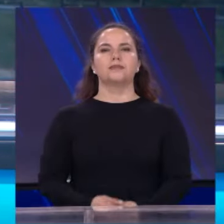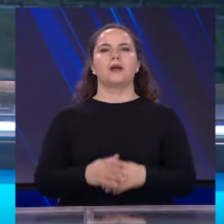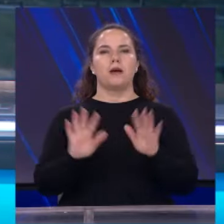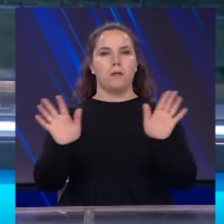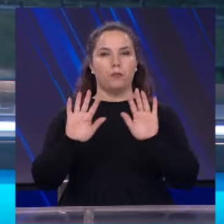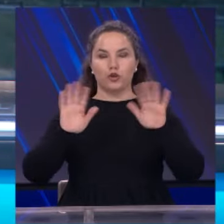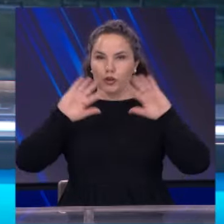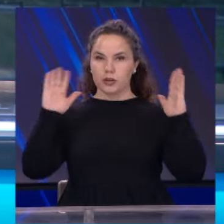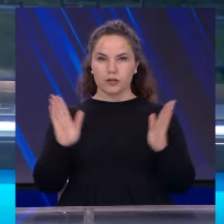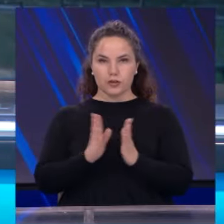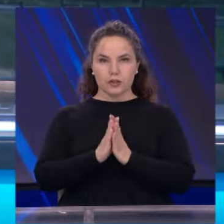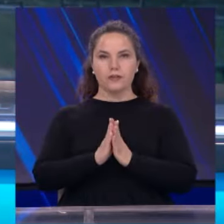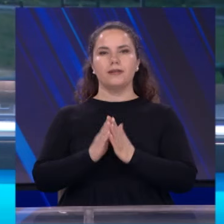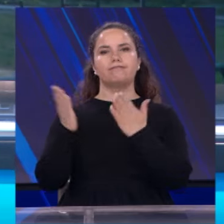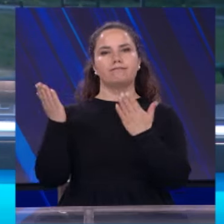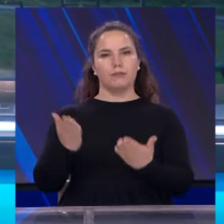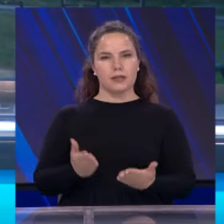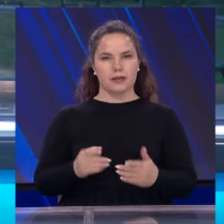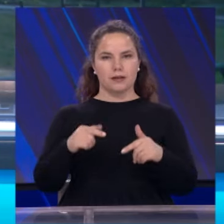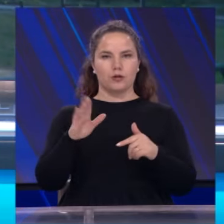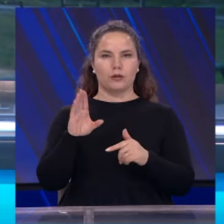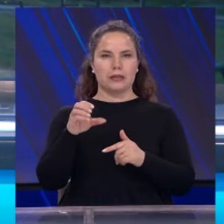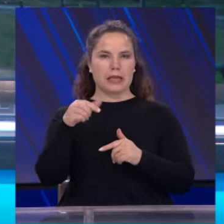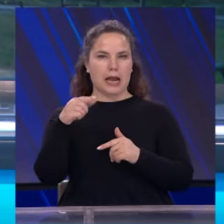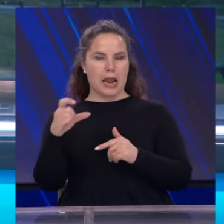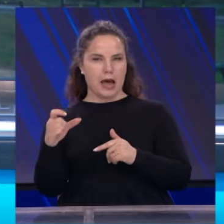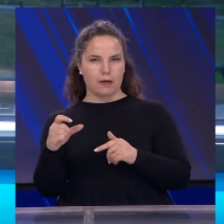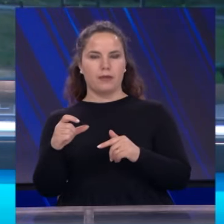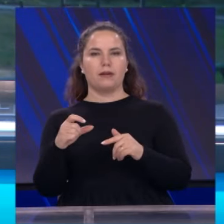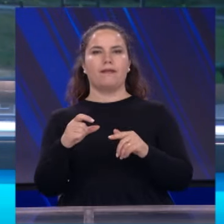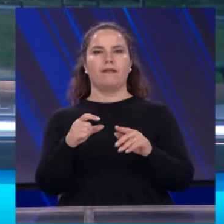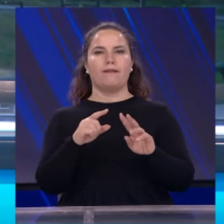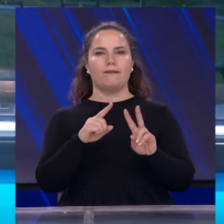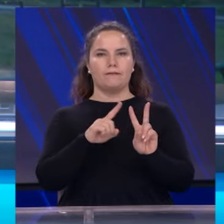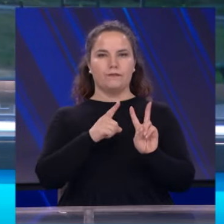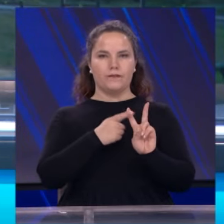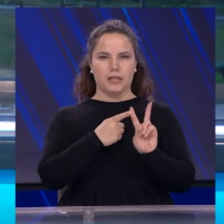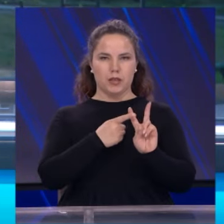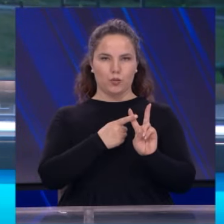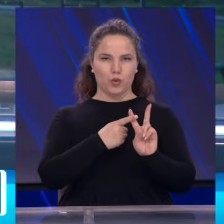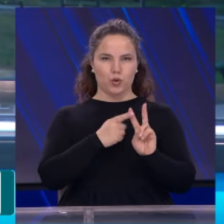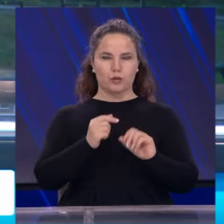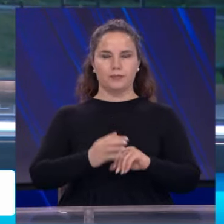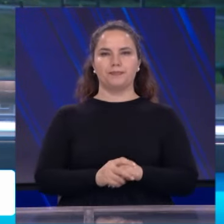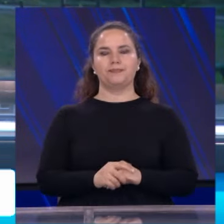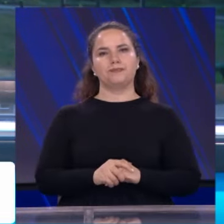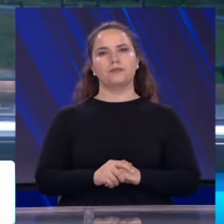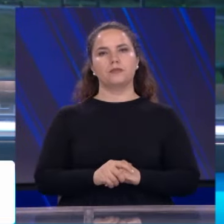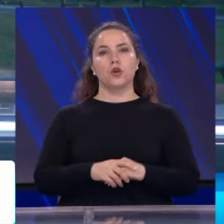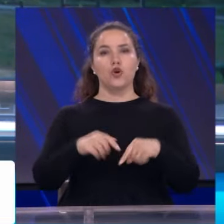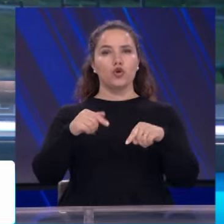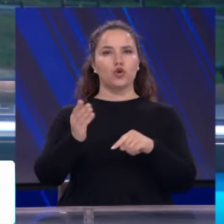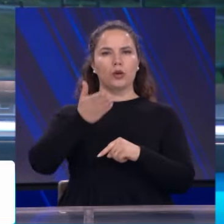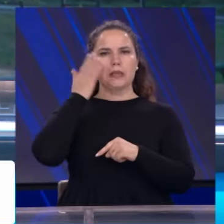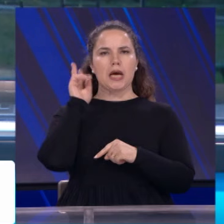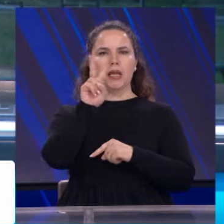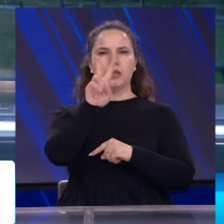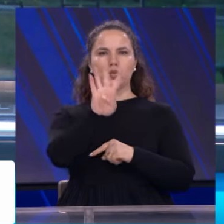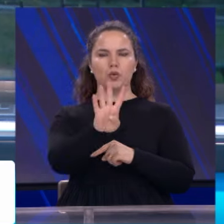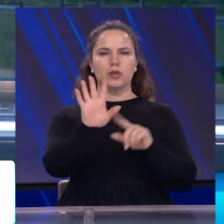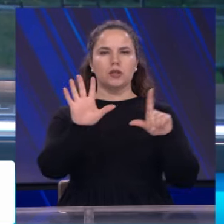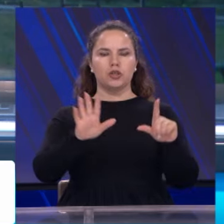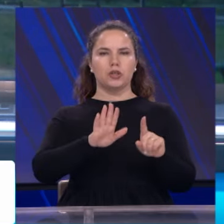Përshëndetje të nderuar teleshikues, ky është edicion informativ i lajmeve këtu në televizionin kombëtar Vision Plus. Një 47 vjeçar humbi